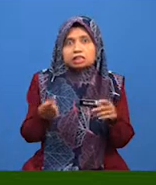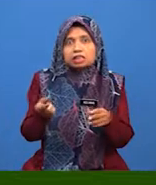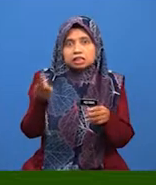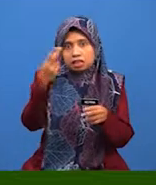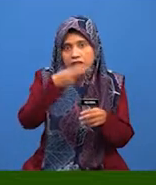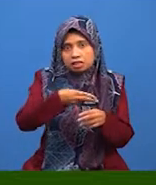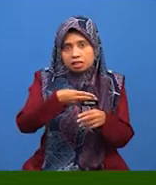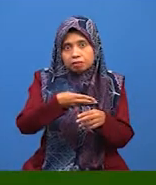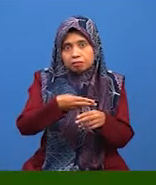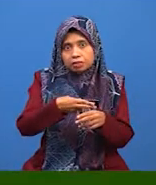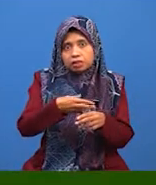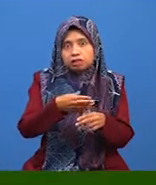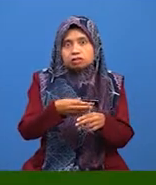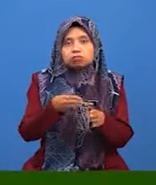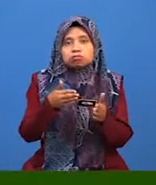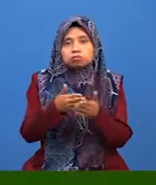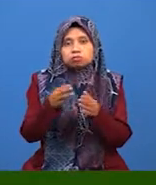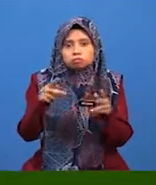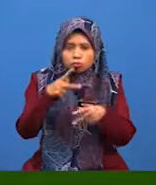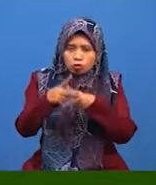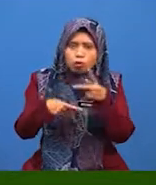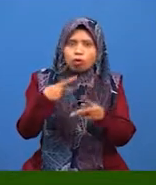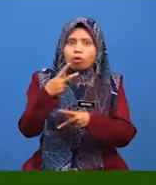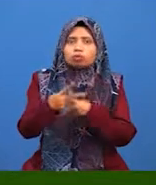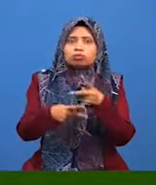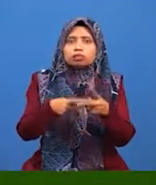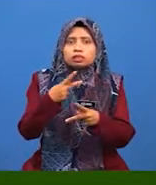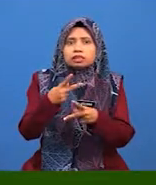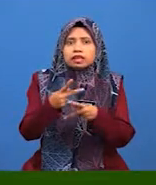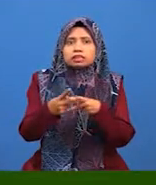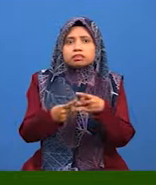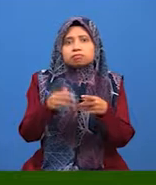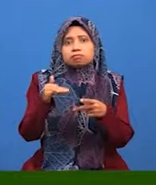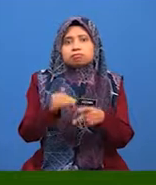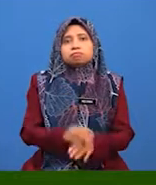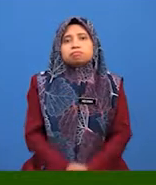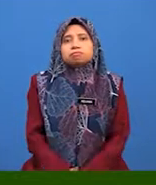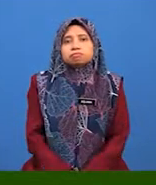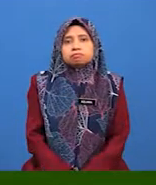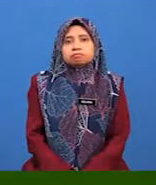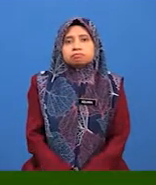hadapan menerusi proses perdepanan.